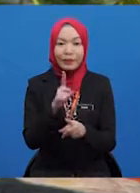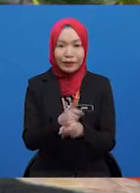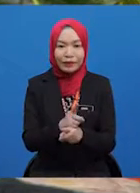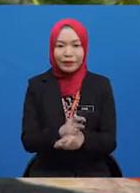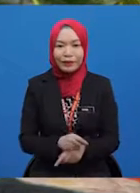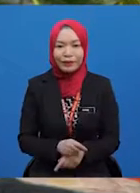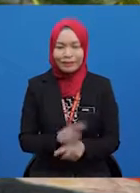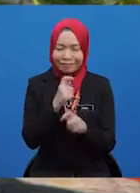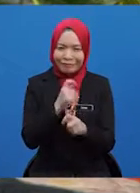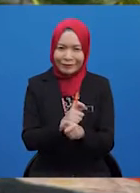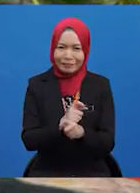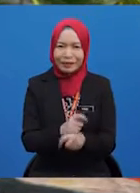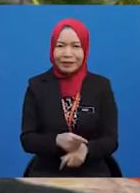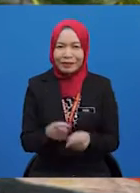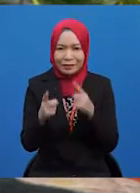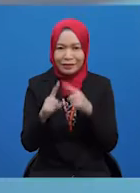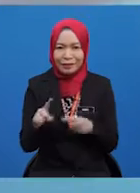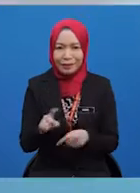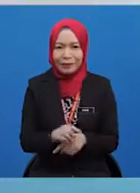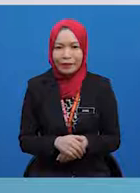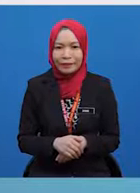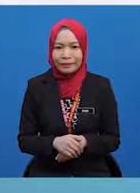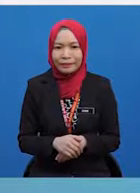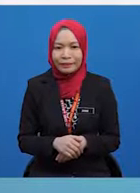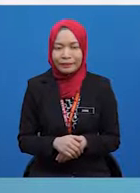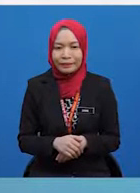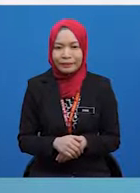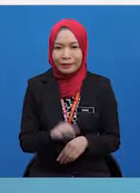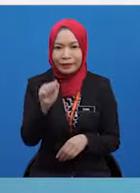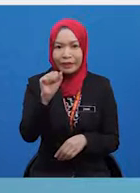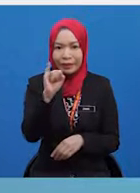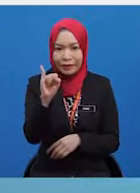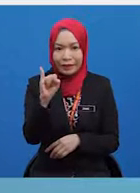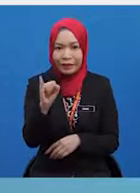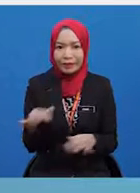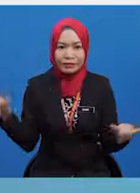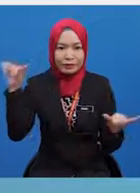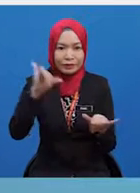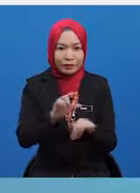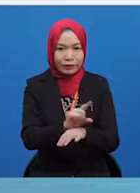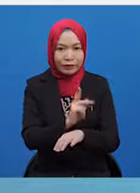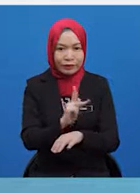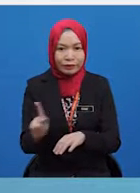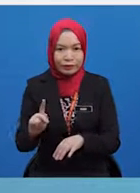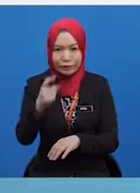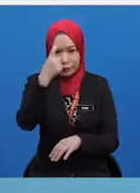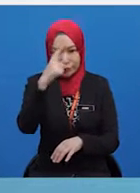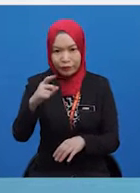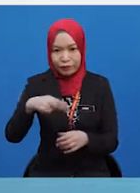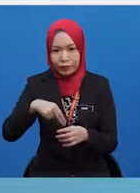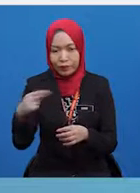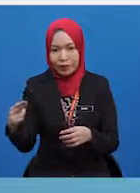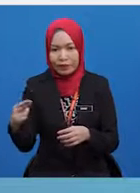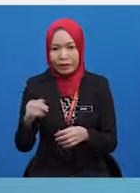Betul! Tepat sekali jawapan yang diberi. Adobe Illustrator sesuai digunakan untuk